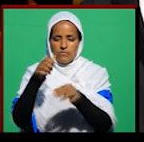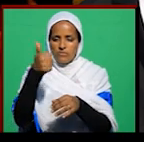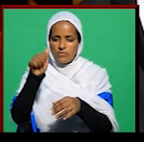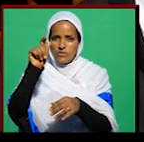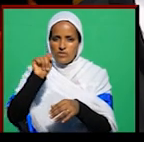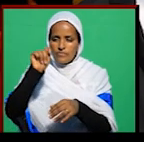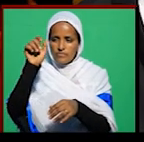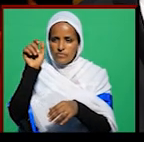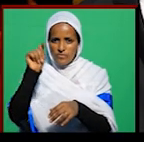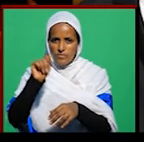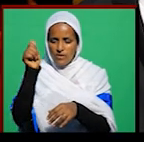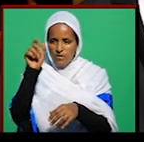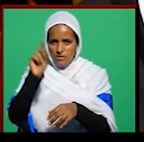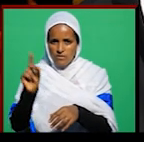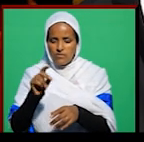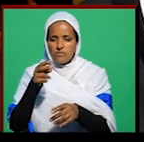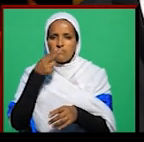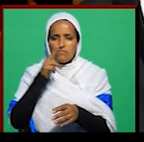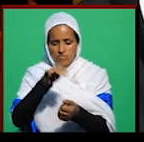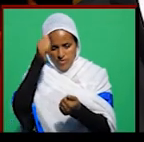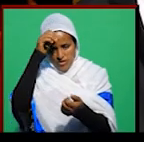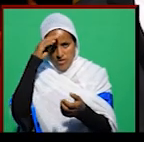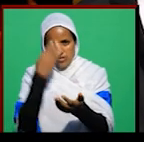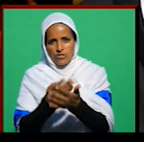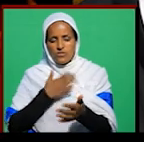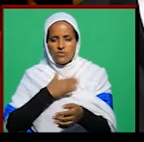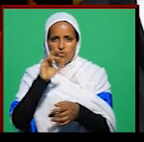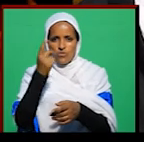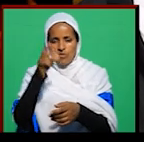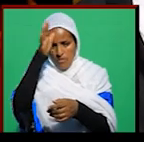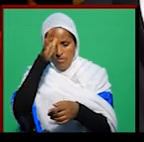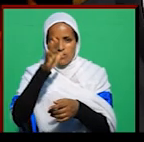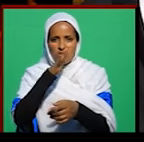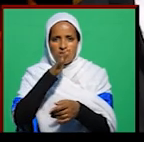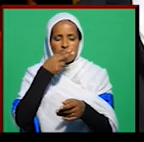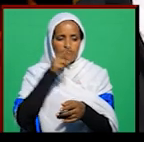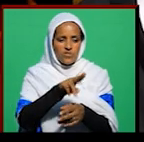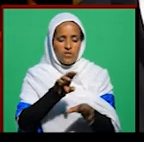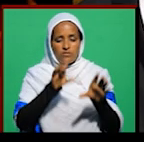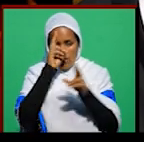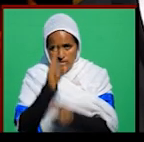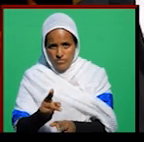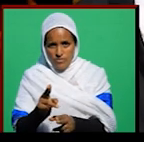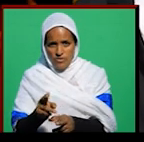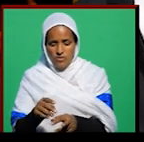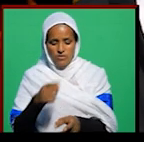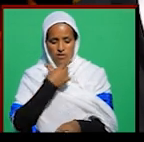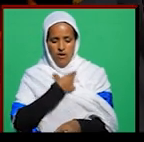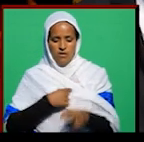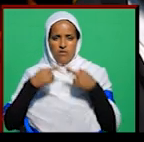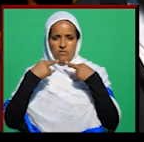እነሆ ኢትታሄ ትእዛዘ እምከ ወይ ልጅ ሆይ የእናትን ትእዛዝ የአባት ትእዛዝ አክብር እያለ ይመጣና ቸልም